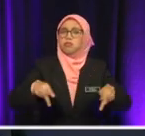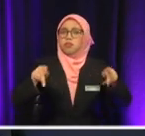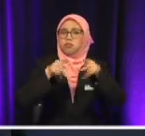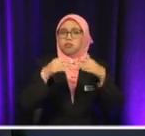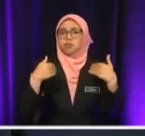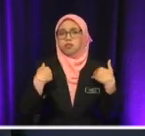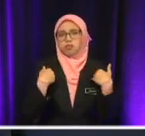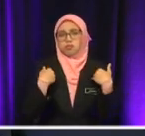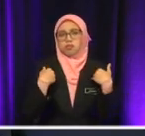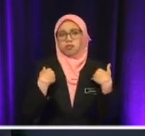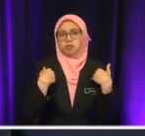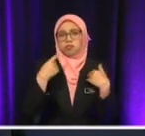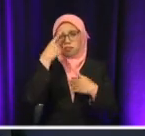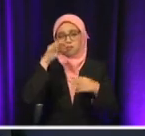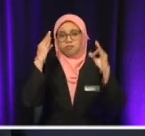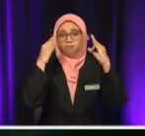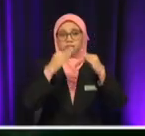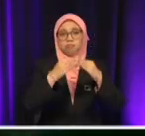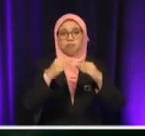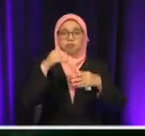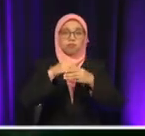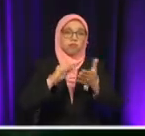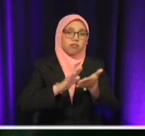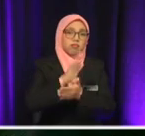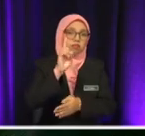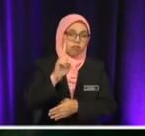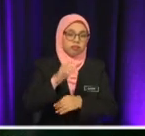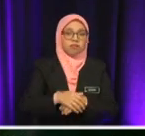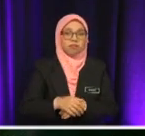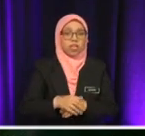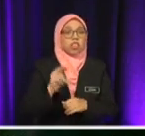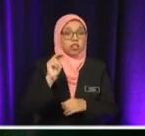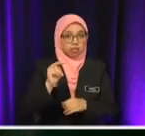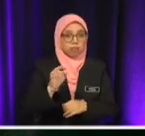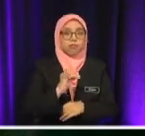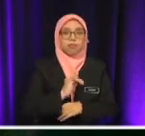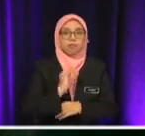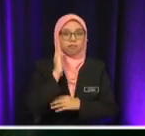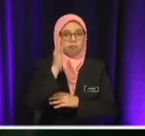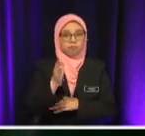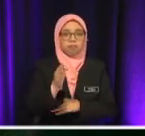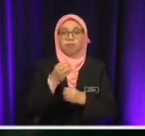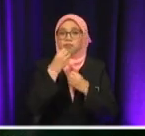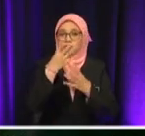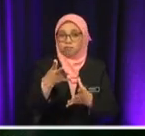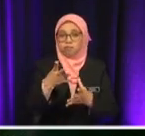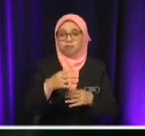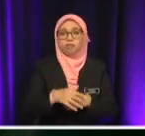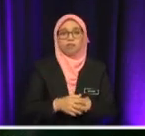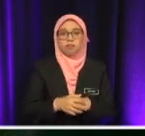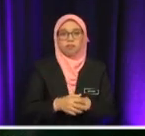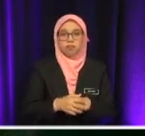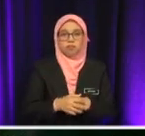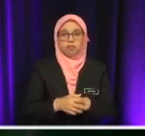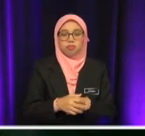perkara penting yang kita beri fokus dalam kertas satu ni, Cikgu? Okey, nanti saya akan terangkan tentang format pentaksiran bagi mata pelajaran asuhan dan pendidikan